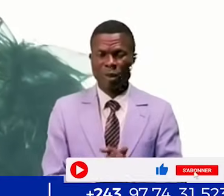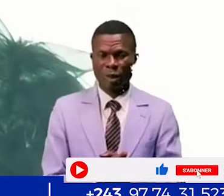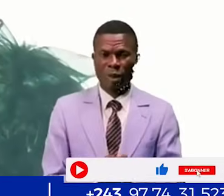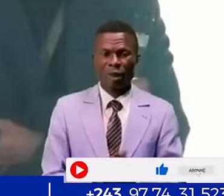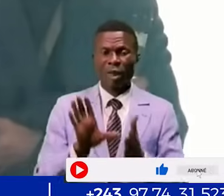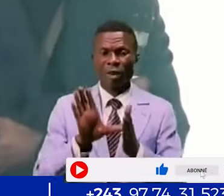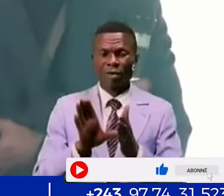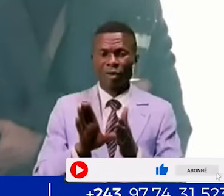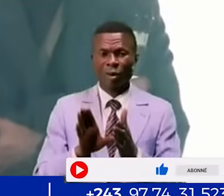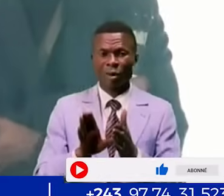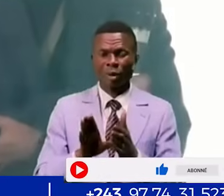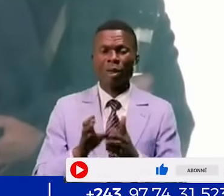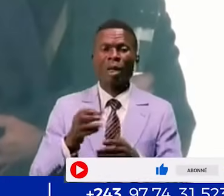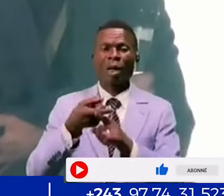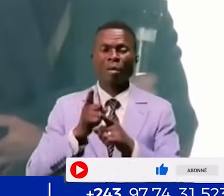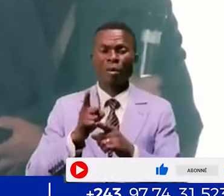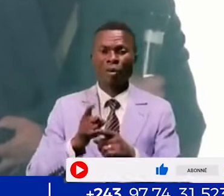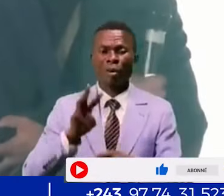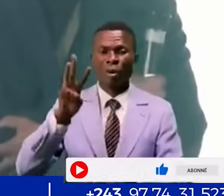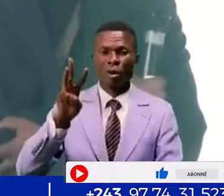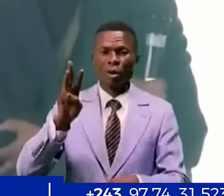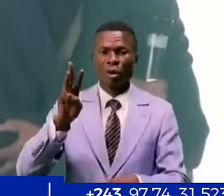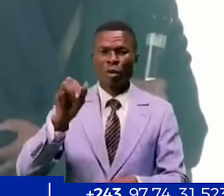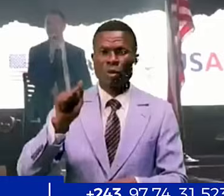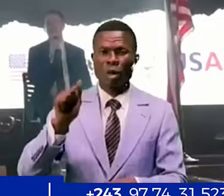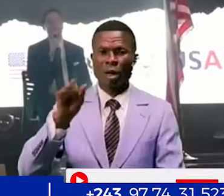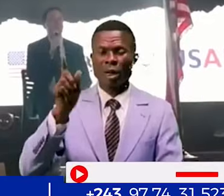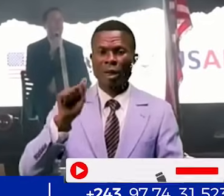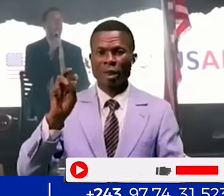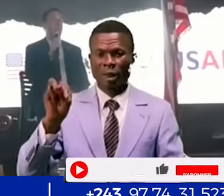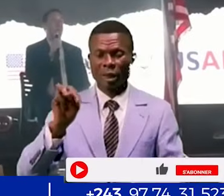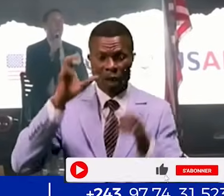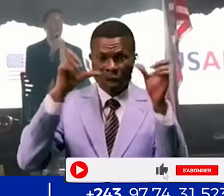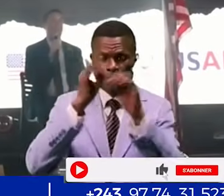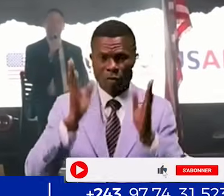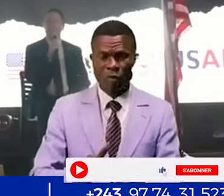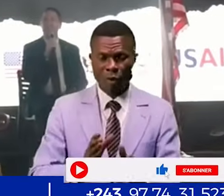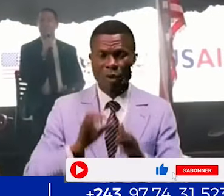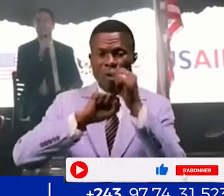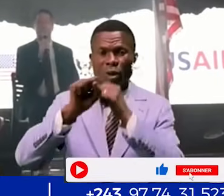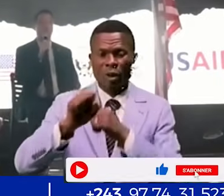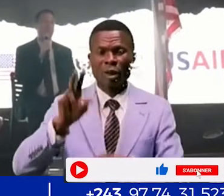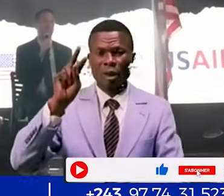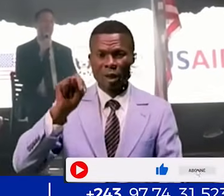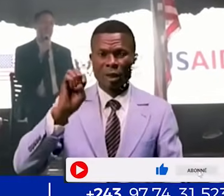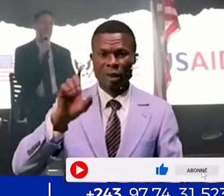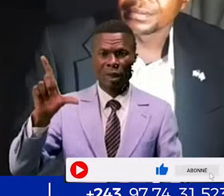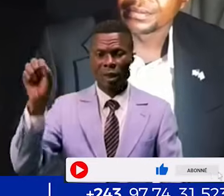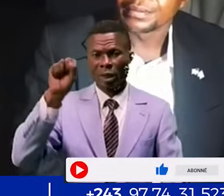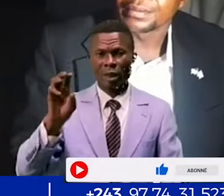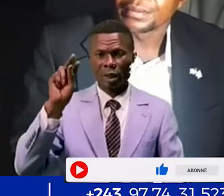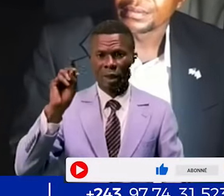et réalisateurs Moemi Ouazam, ainsi que les réalisateurs, photographes et producteurs Nelson Makengo